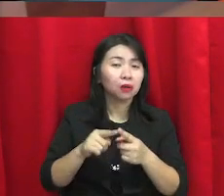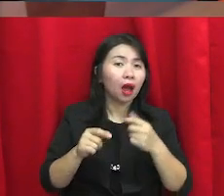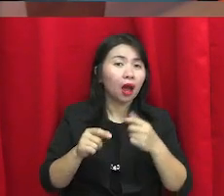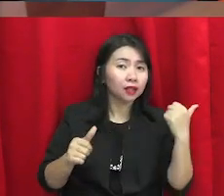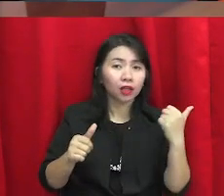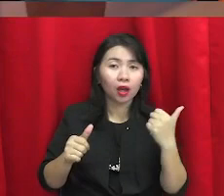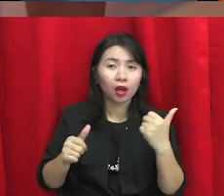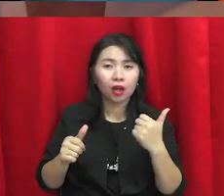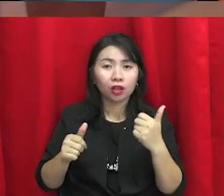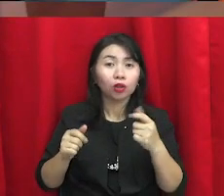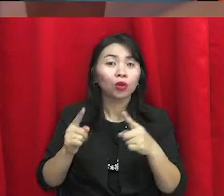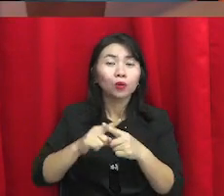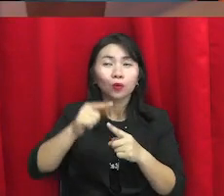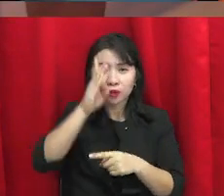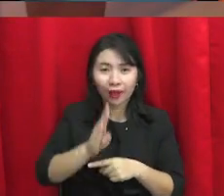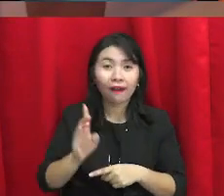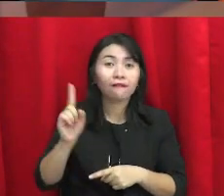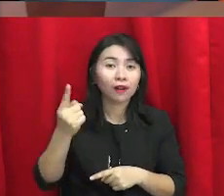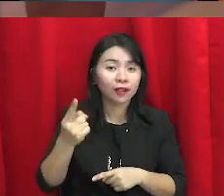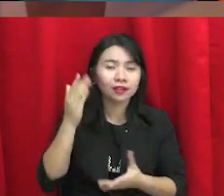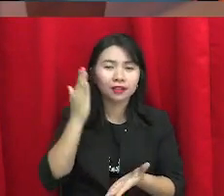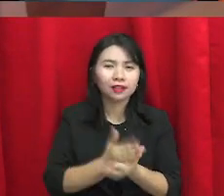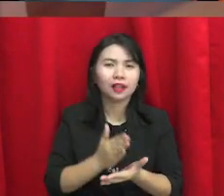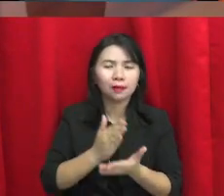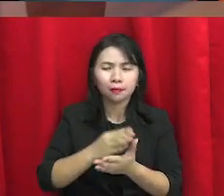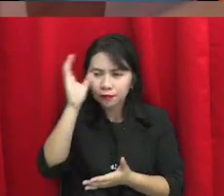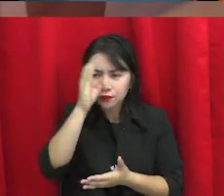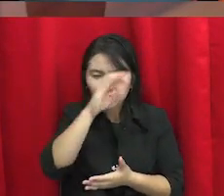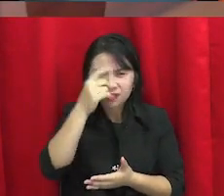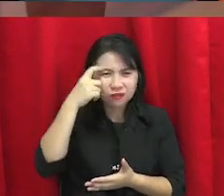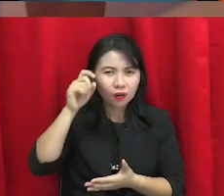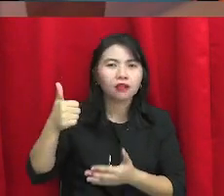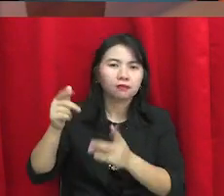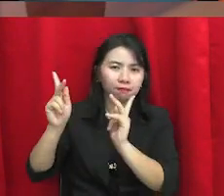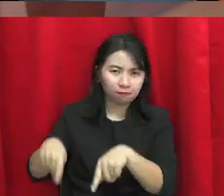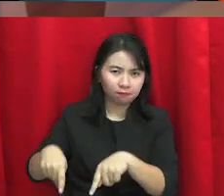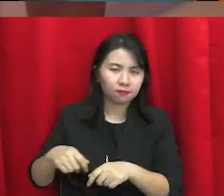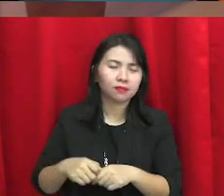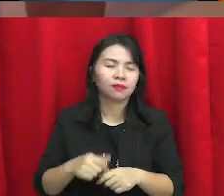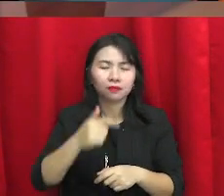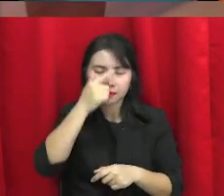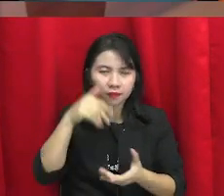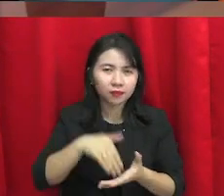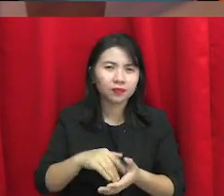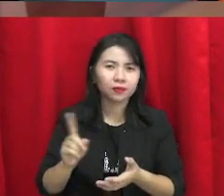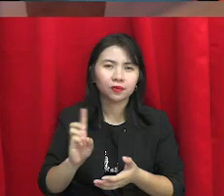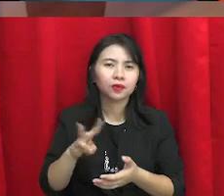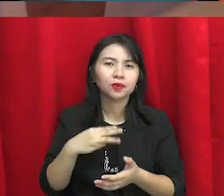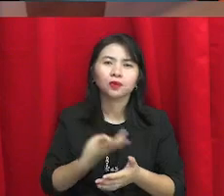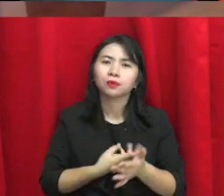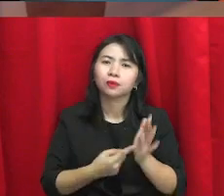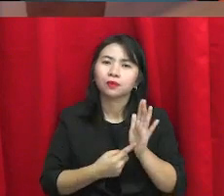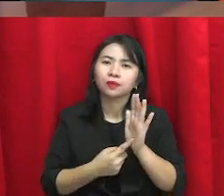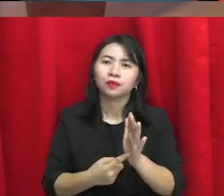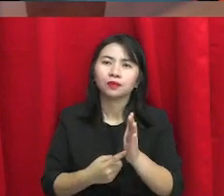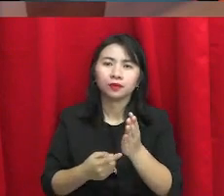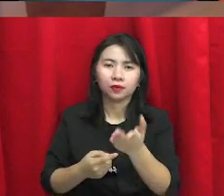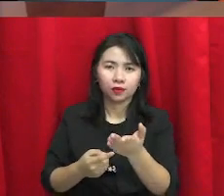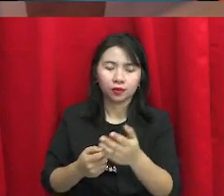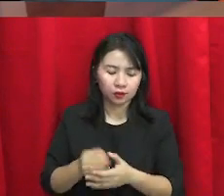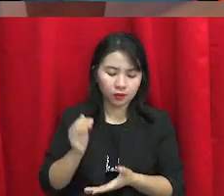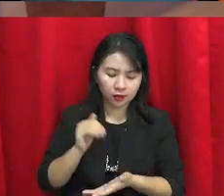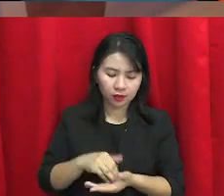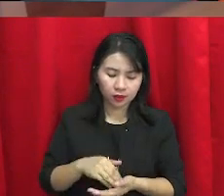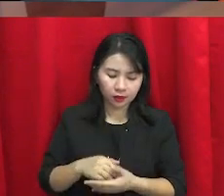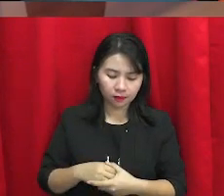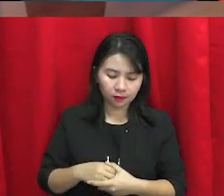Bars. Di ba? You see? Kaya ko sinasabi yan, it's because pinapakita ko muna sa inyo dito, bago ko pumunta doon